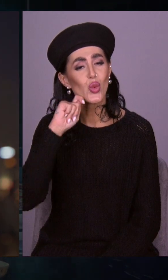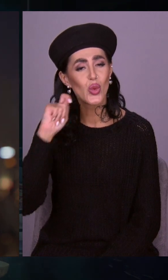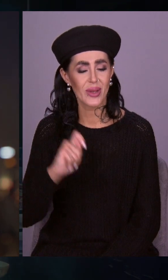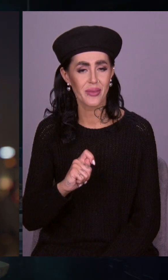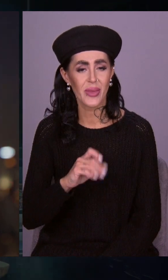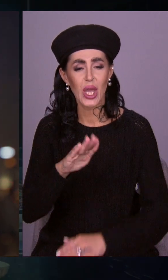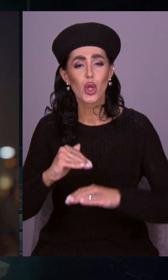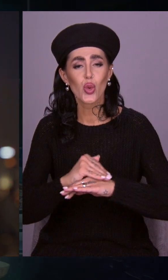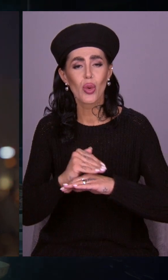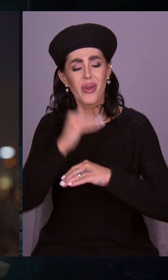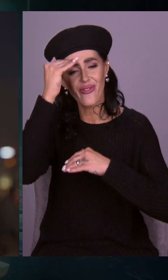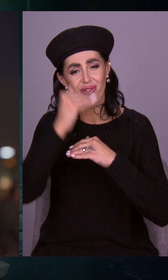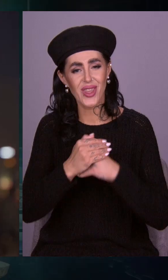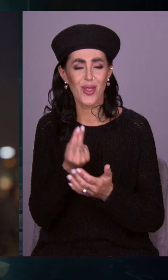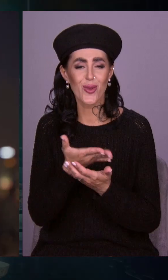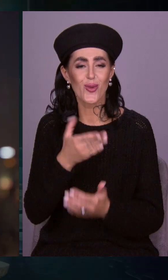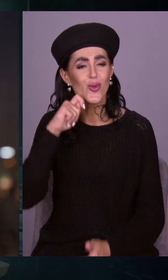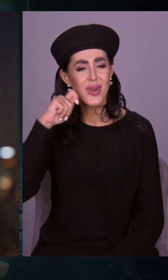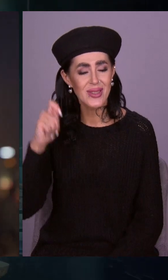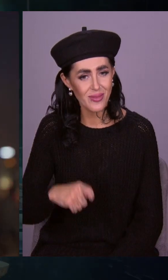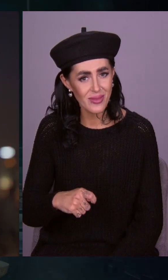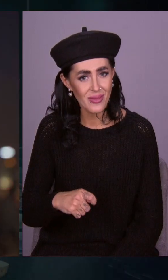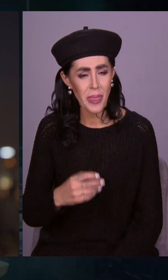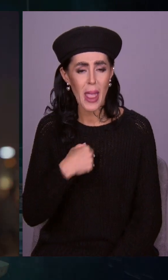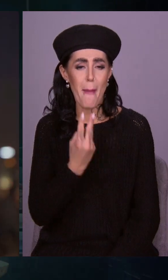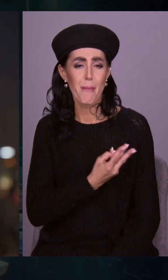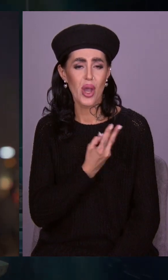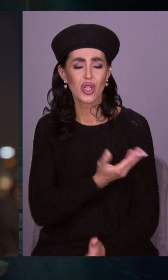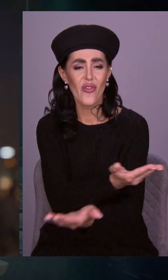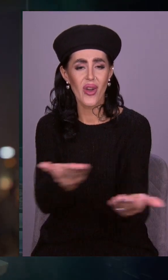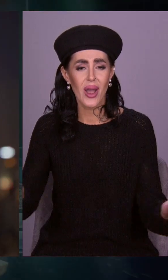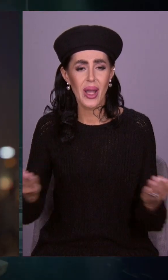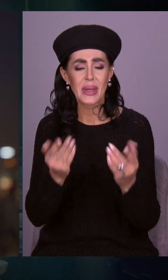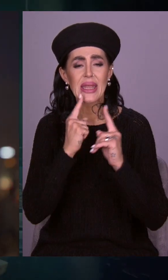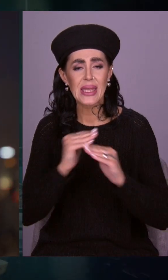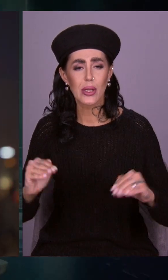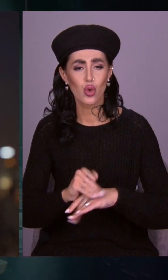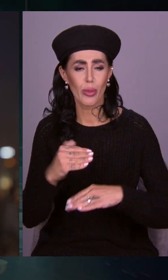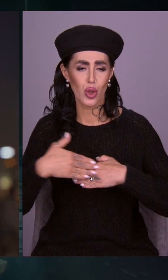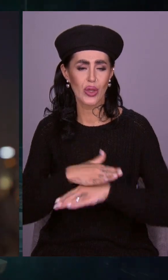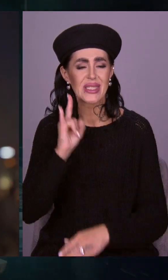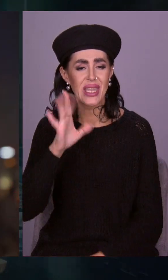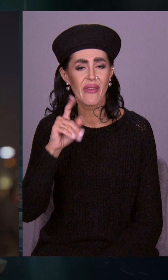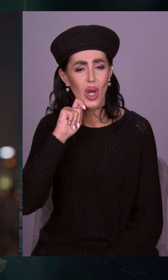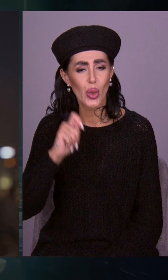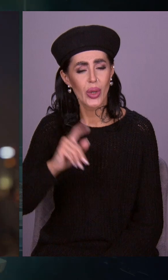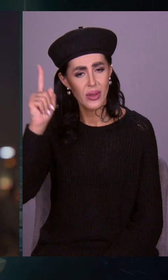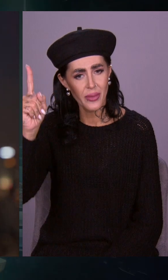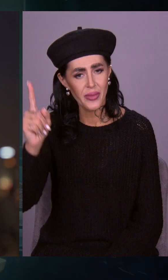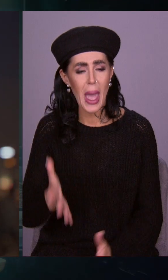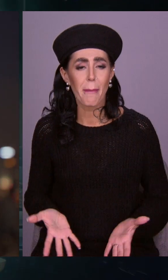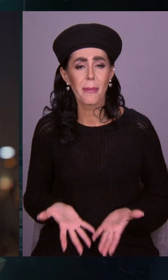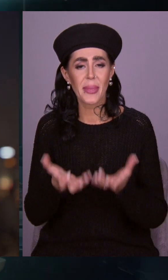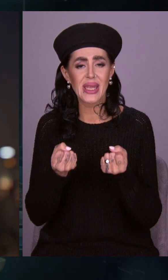Доброго вечора, дорогі українці. Бажаємо вам тихої, тихої, мирної ночі. Все буде Україна. Слава Україні. Підтримуйте один